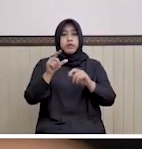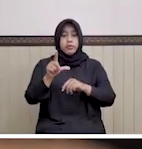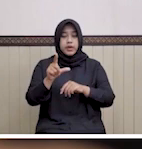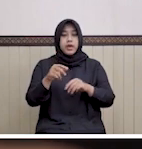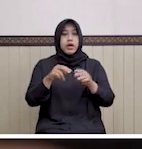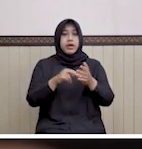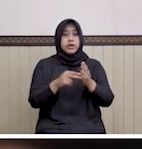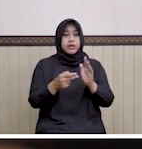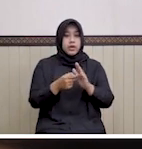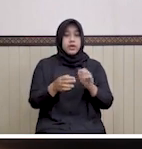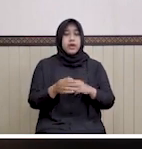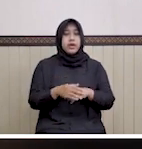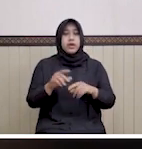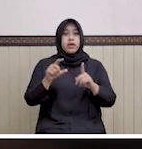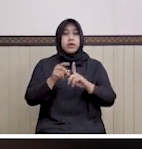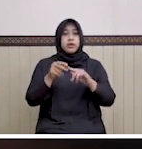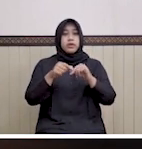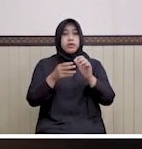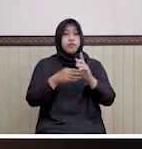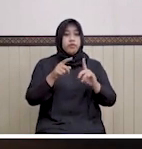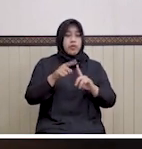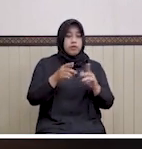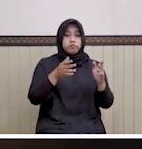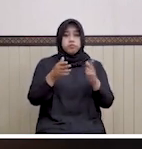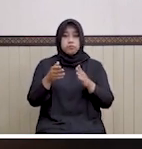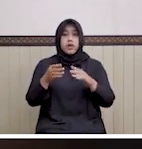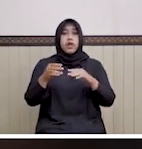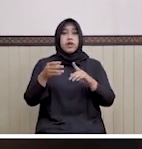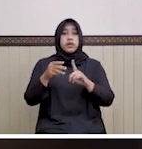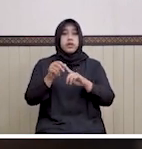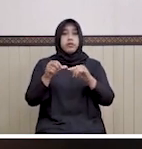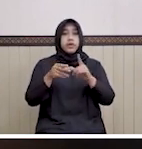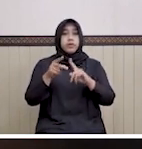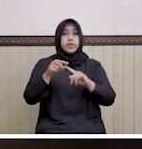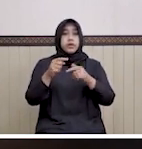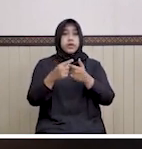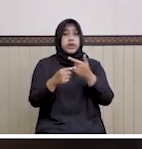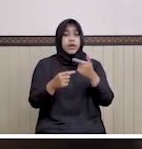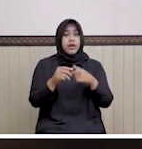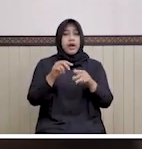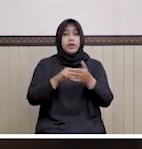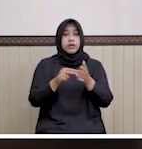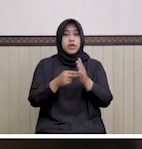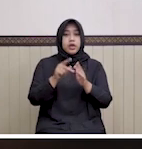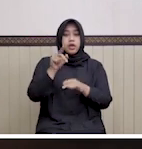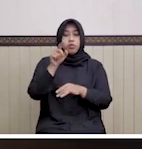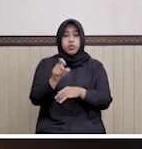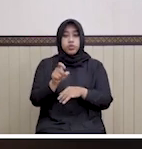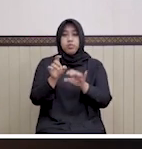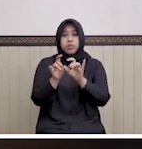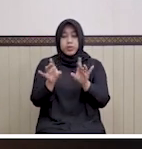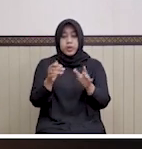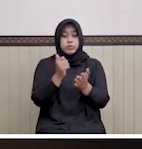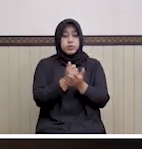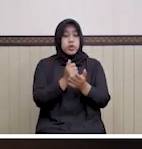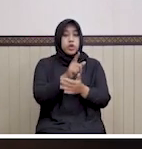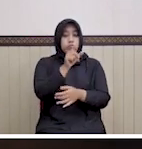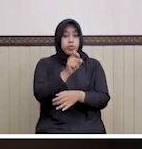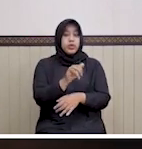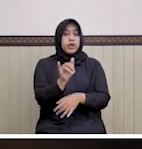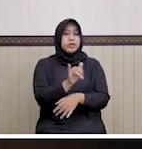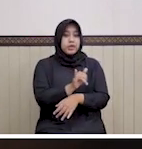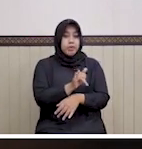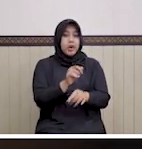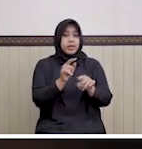different ability ya different ability artinya berkebutuhan berbeda jenis merek putusannya sama seperti tak hanya